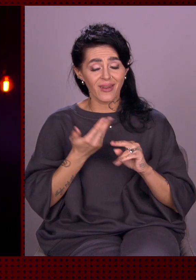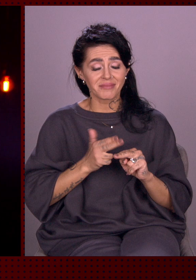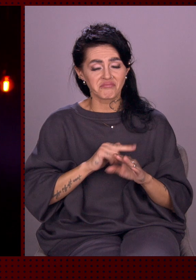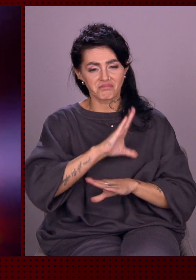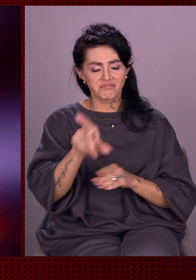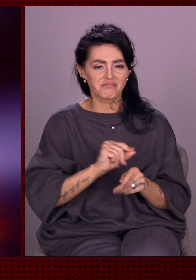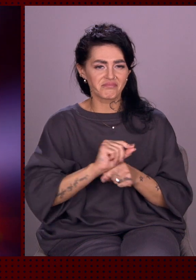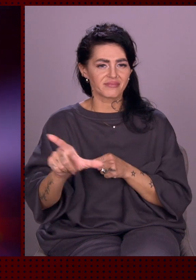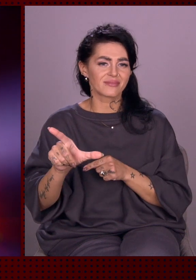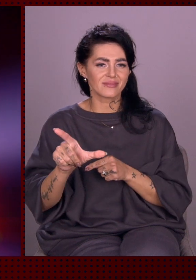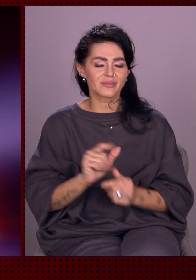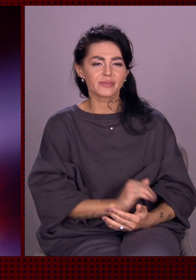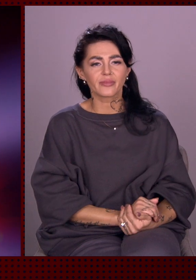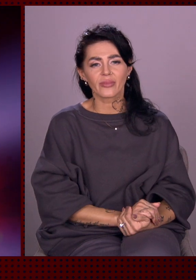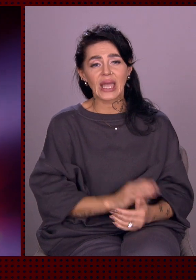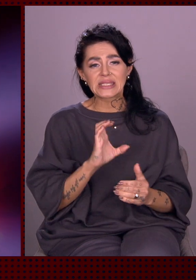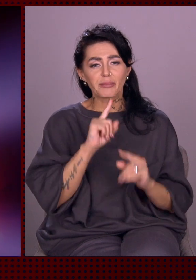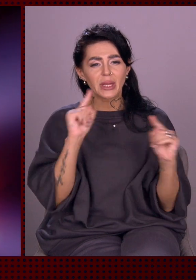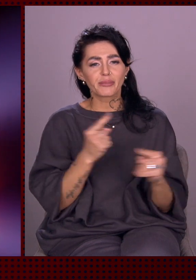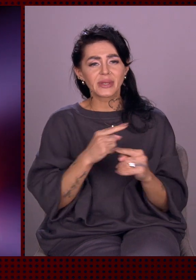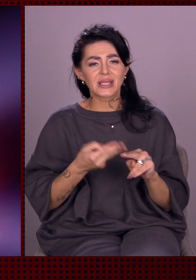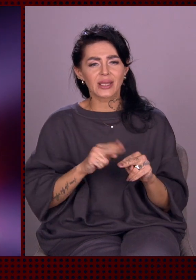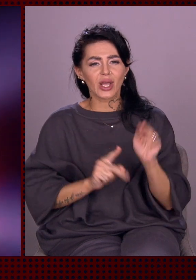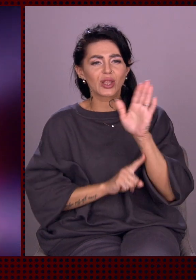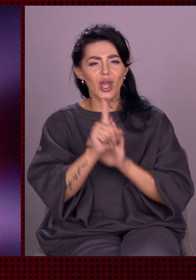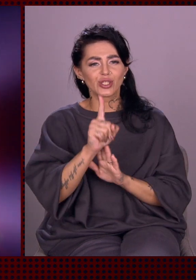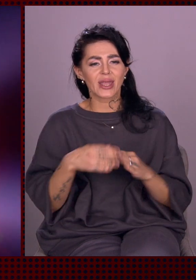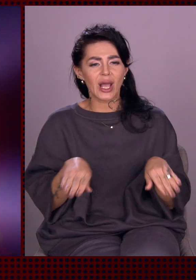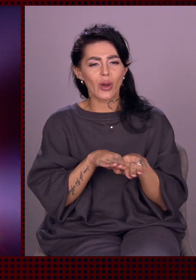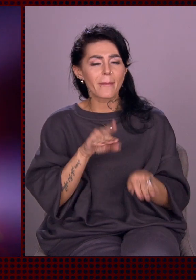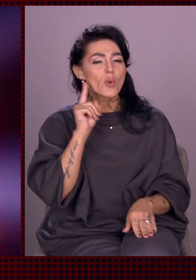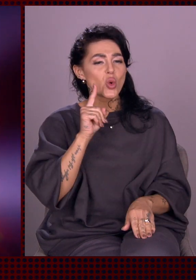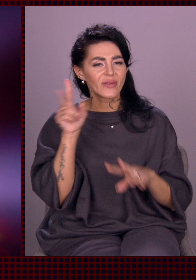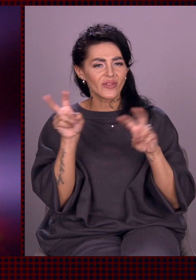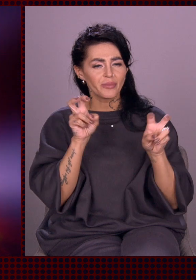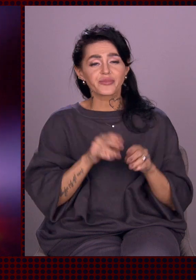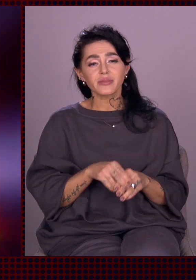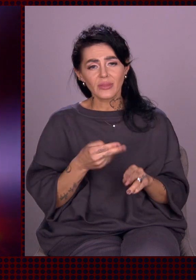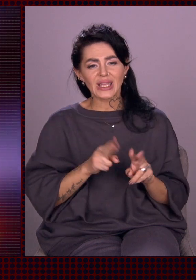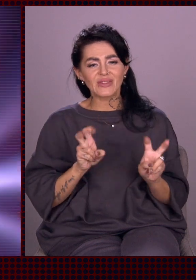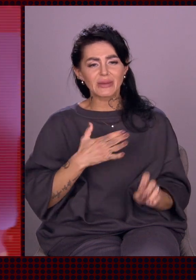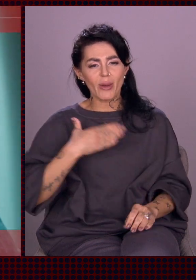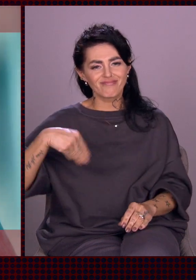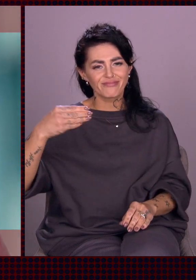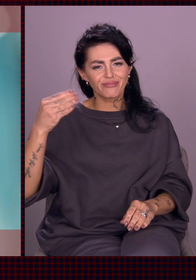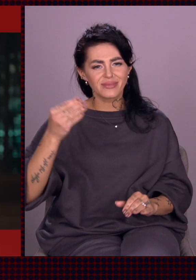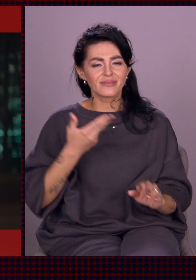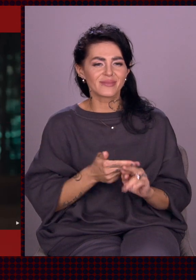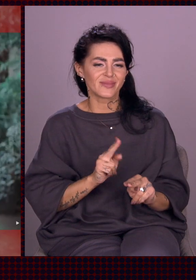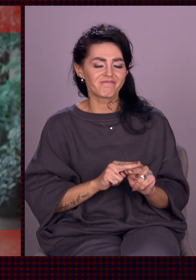пішло. Пісня, з якої в мене, в принципі, все розпочалося, «Такі молоді», це, скажімо так, моя візитна карточка.